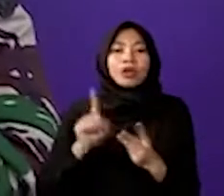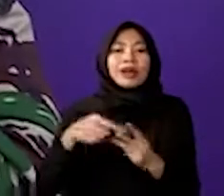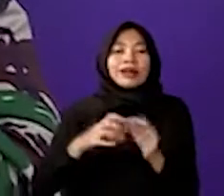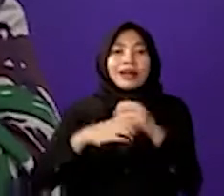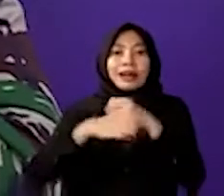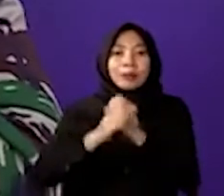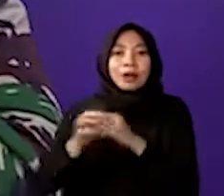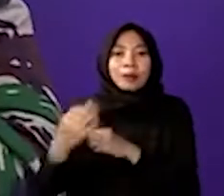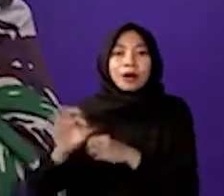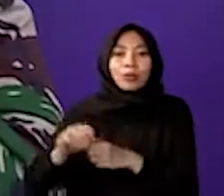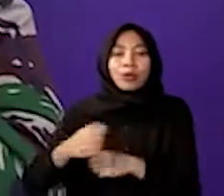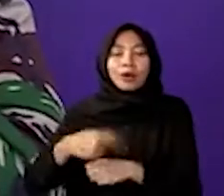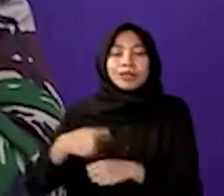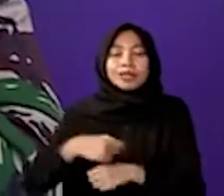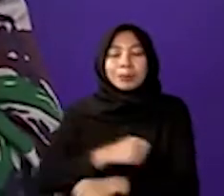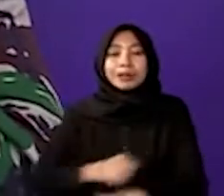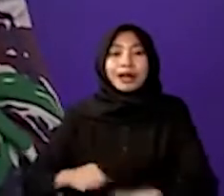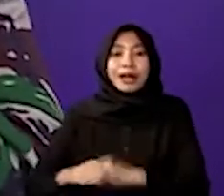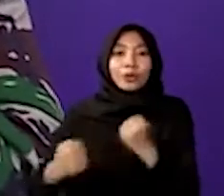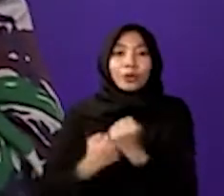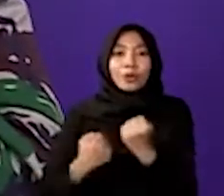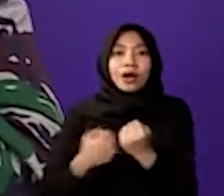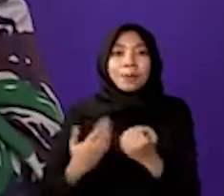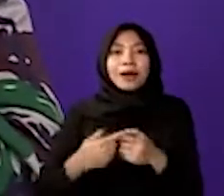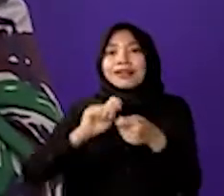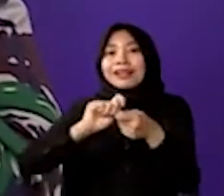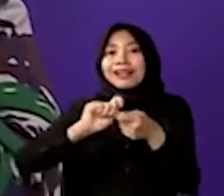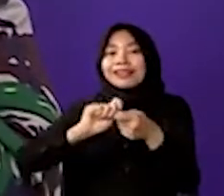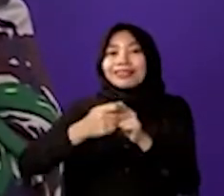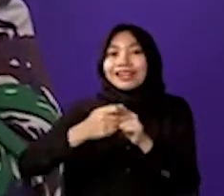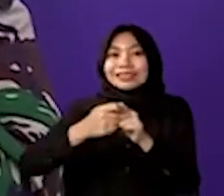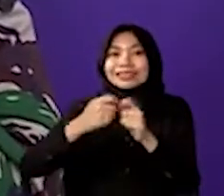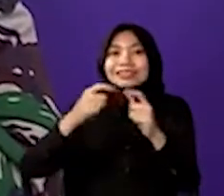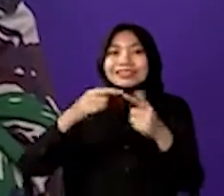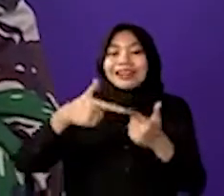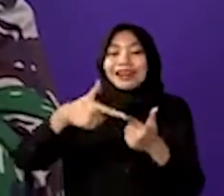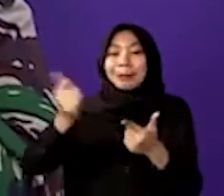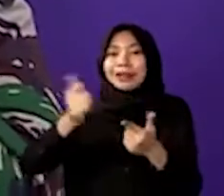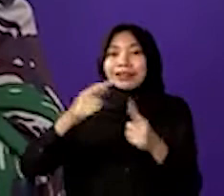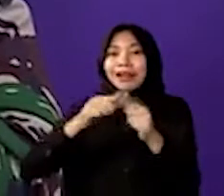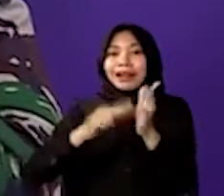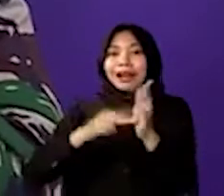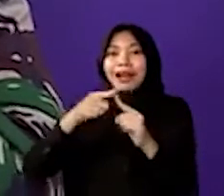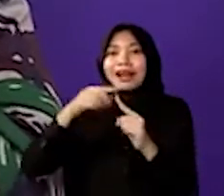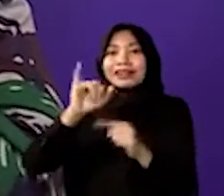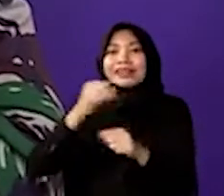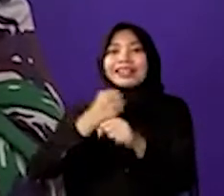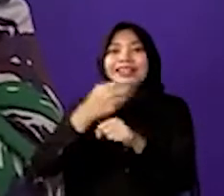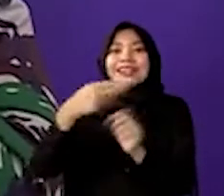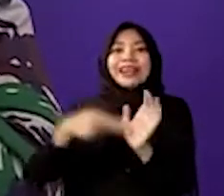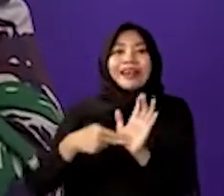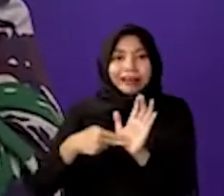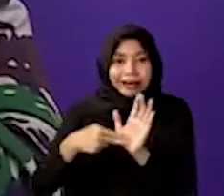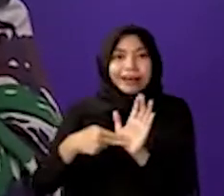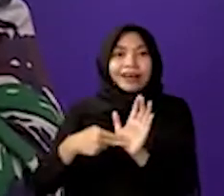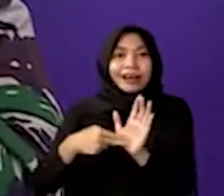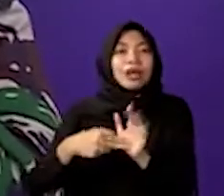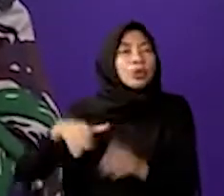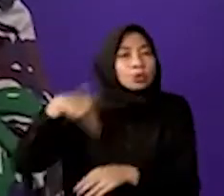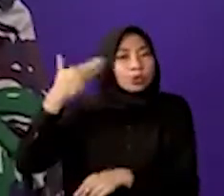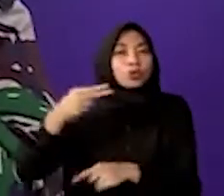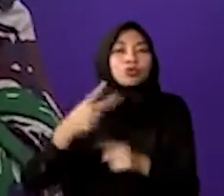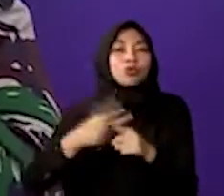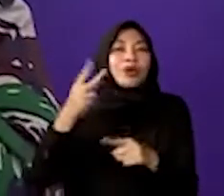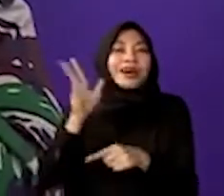didukung oleh Kementerian Pertahanan juga adalah rapid tes yang berbasis antigen nah ini kita terus kawal setiap